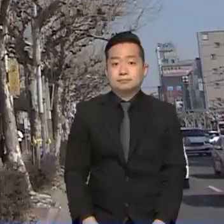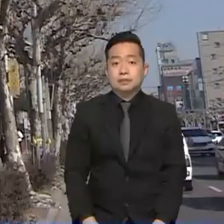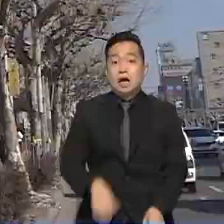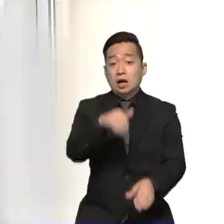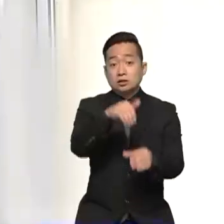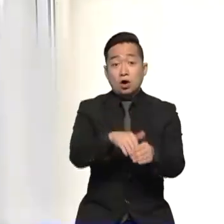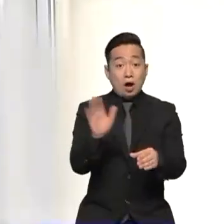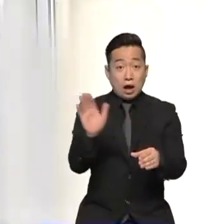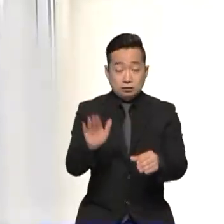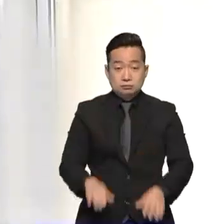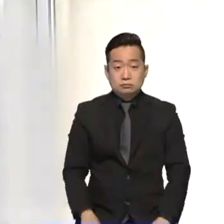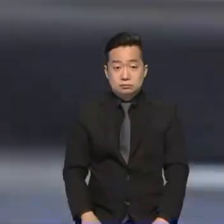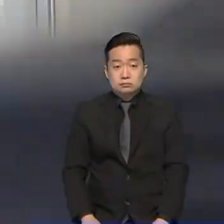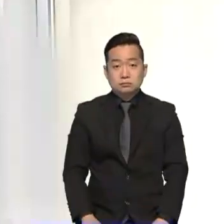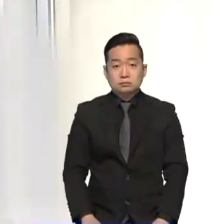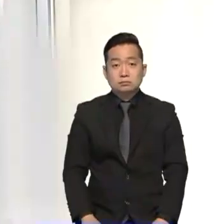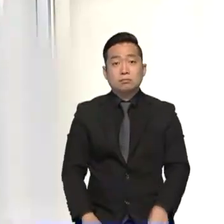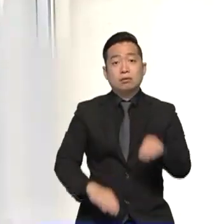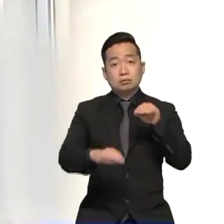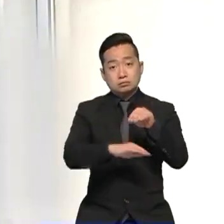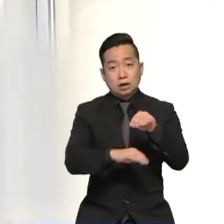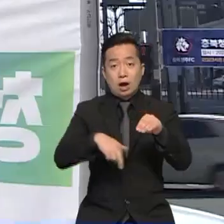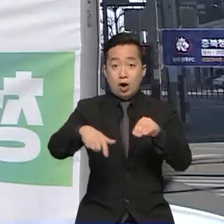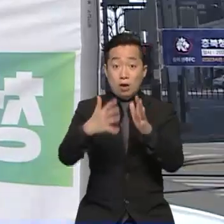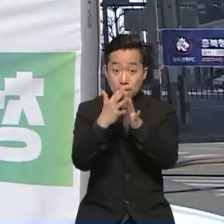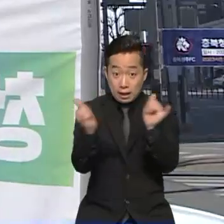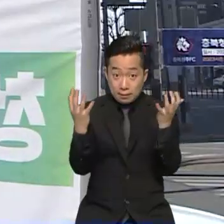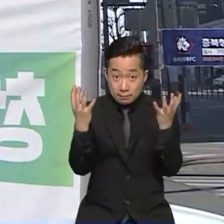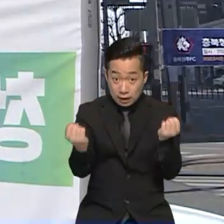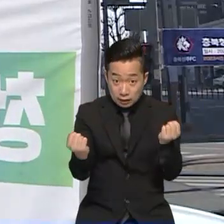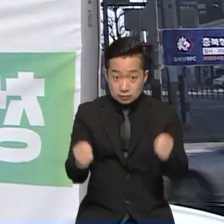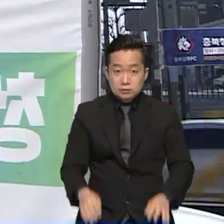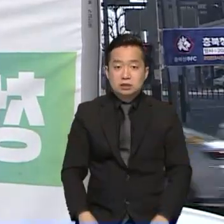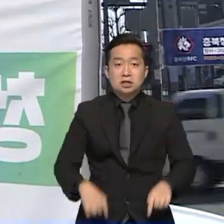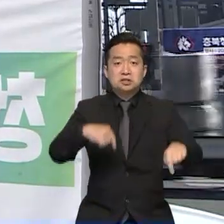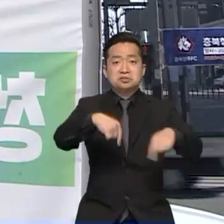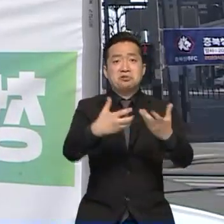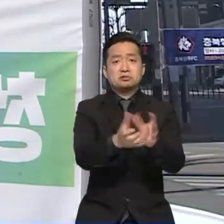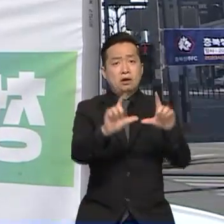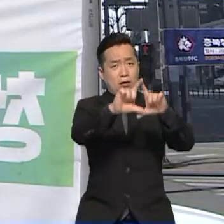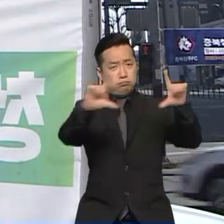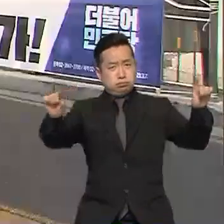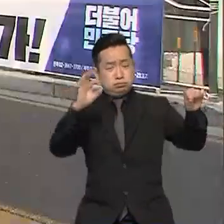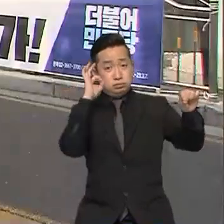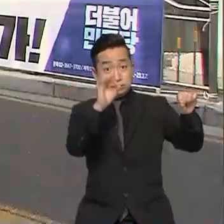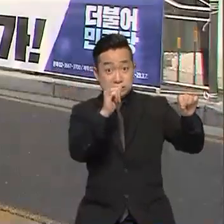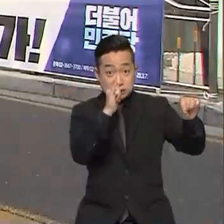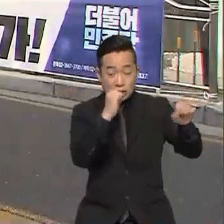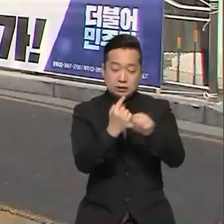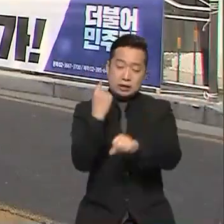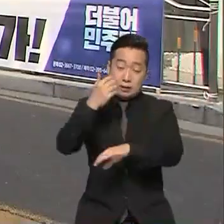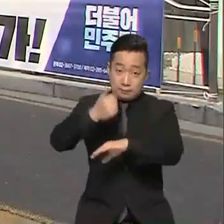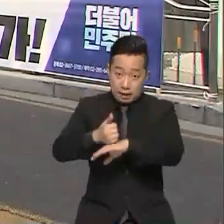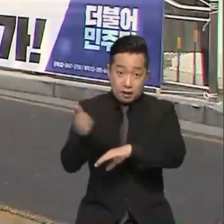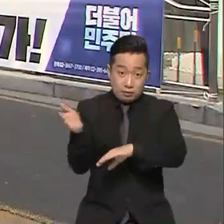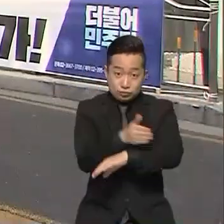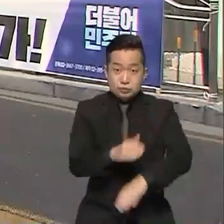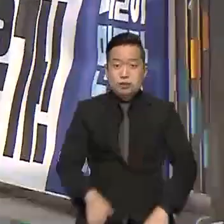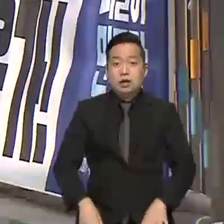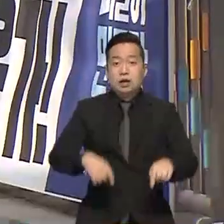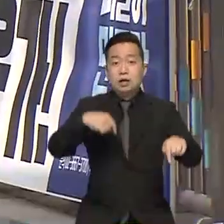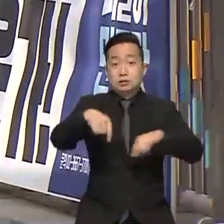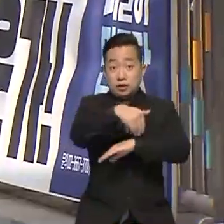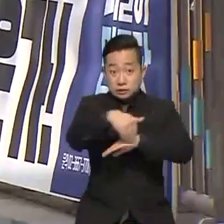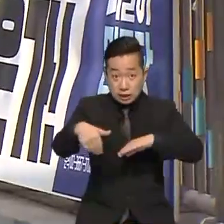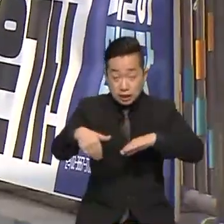선거철도 아닌데 차량과 보행자들이 많은 곳이면 어김없이 걸린 정당 현수막. 지난해 말부터 정당 정책이나 현안